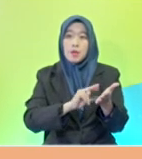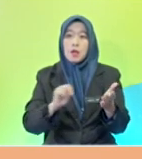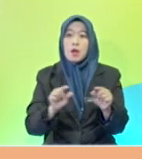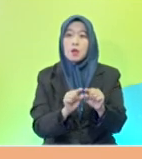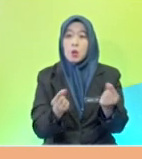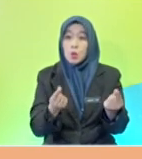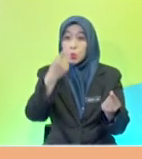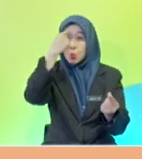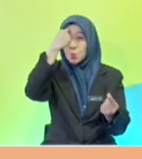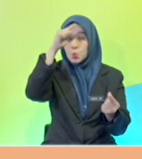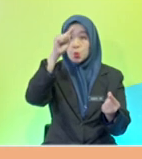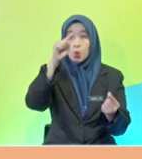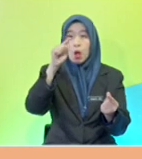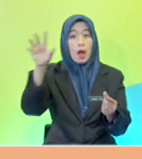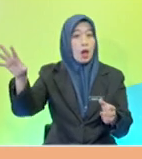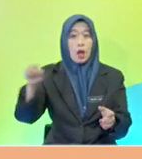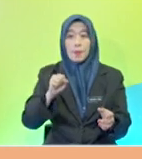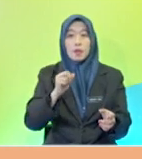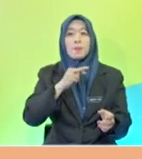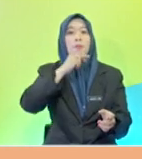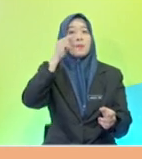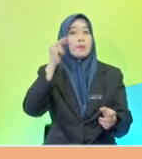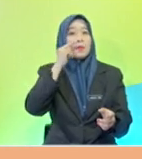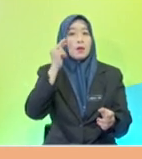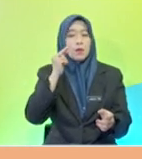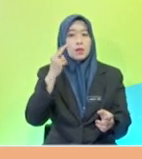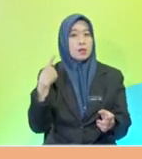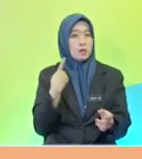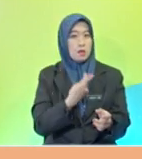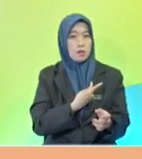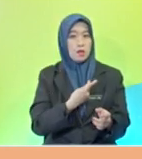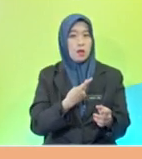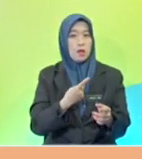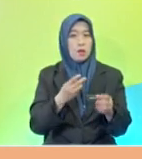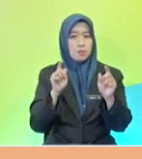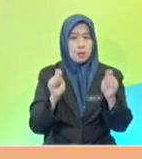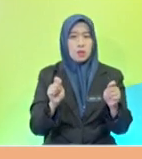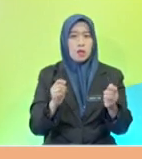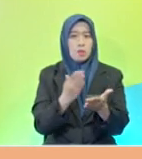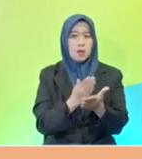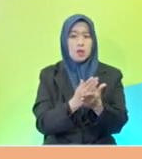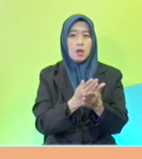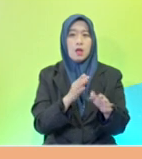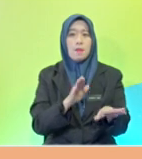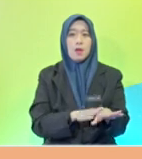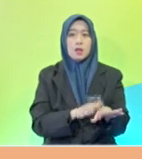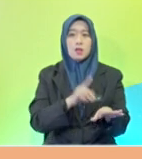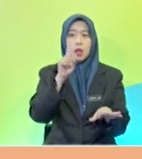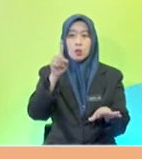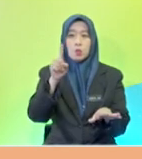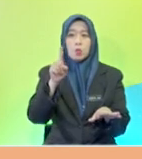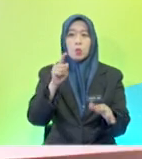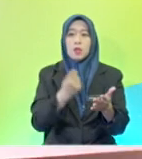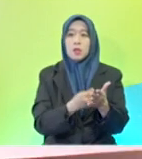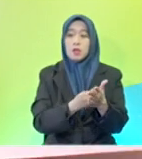Al-Quran untuk mengambil nafas. Kita hendaklah berhenti pada salah satu tanda